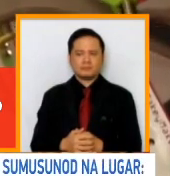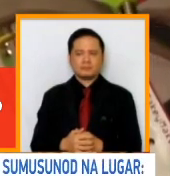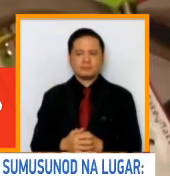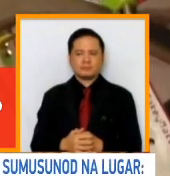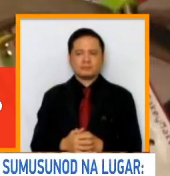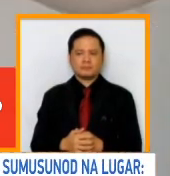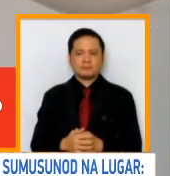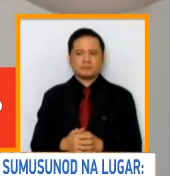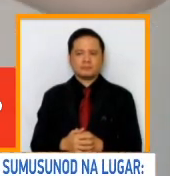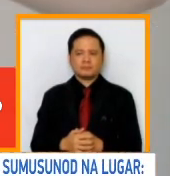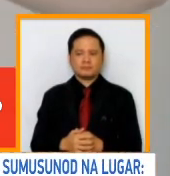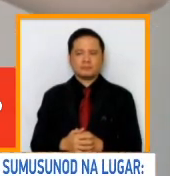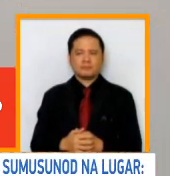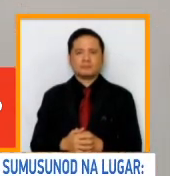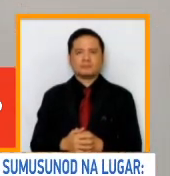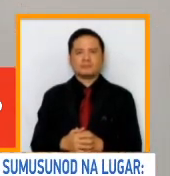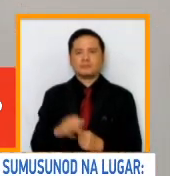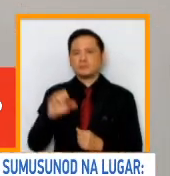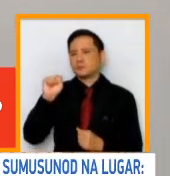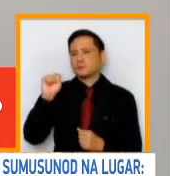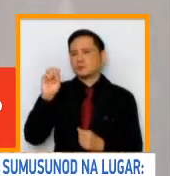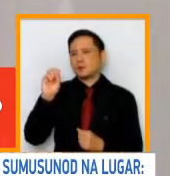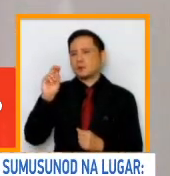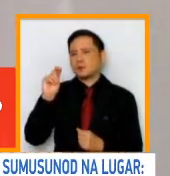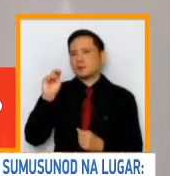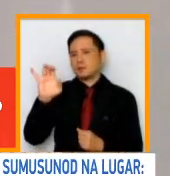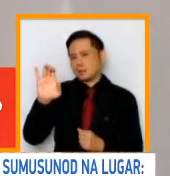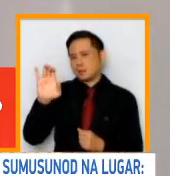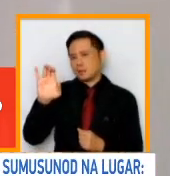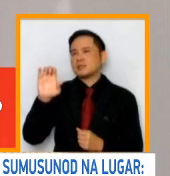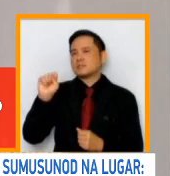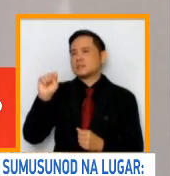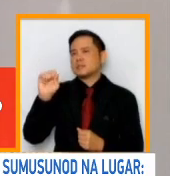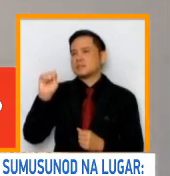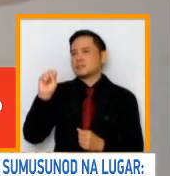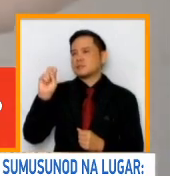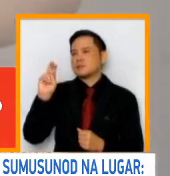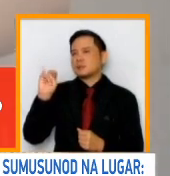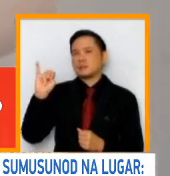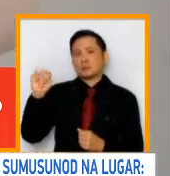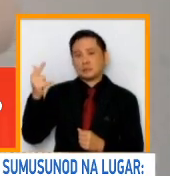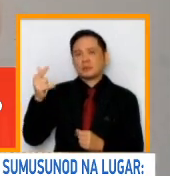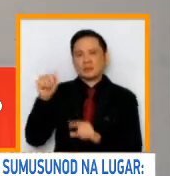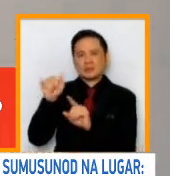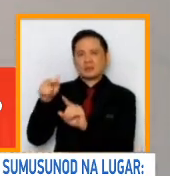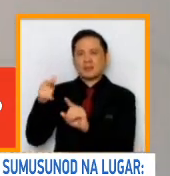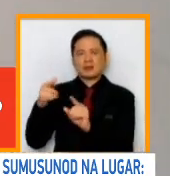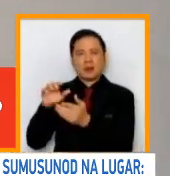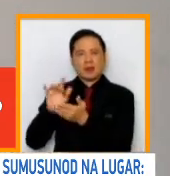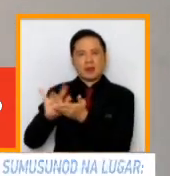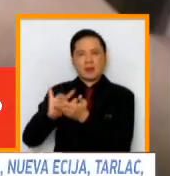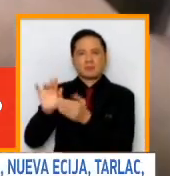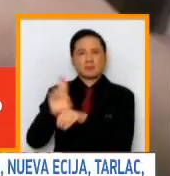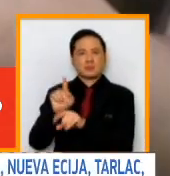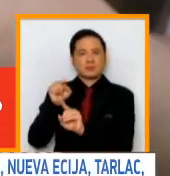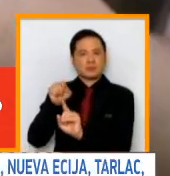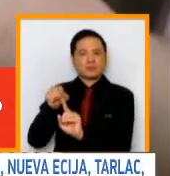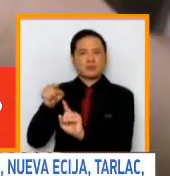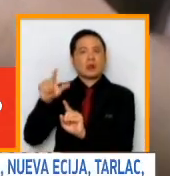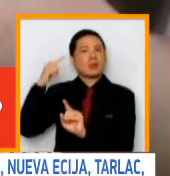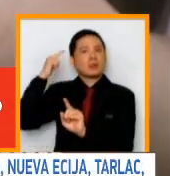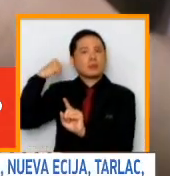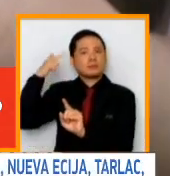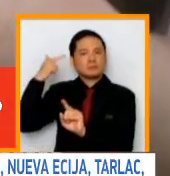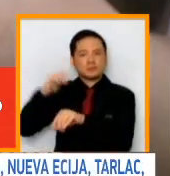Yan ang sonic seasoning, isang tableware collection na dinevelop sa London. Inspired ito sa Autonomous Sensory Meridian Response